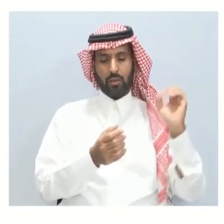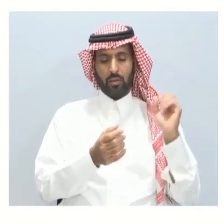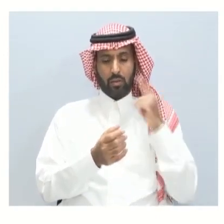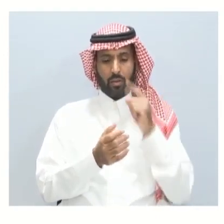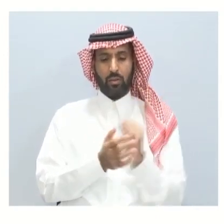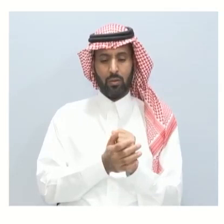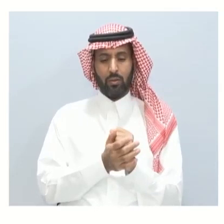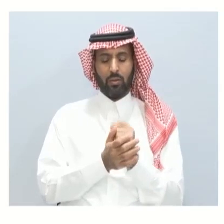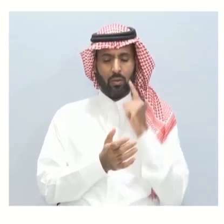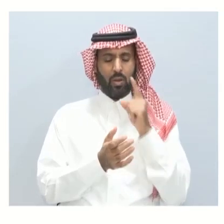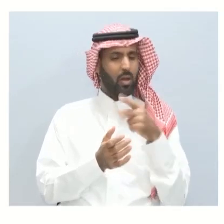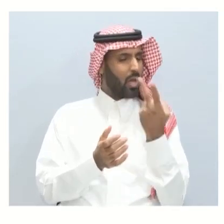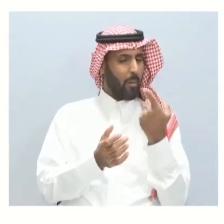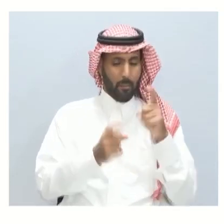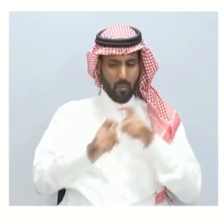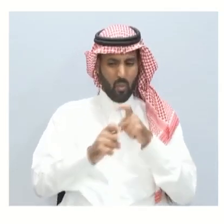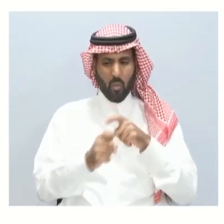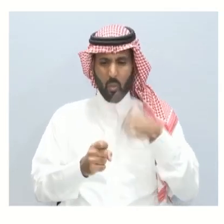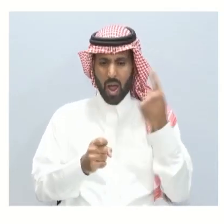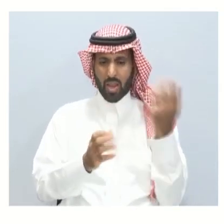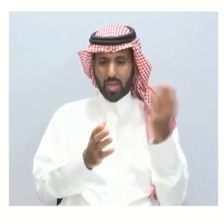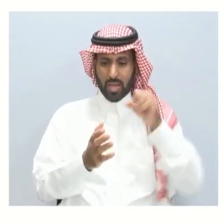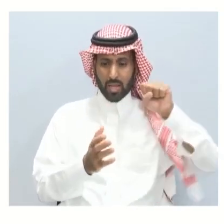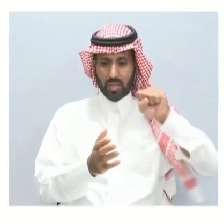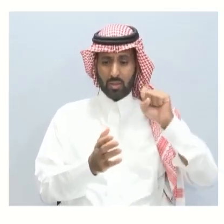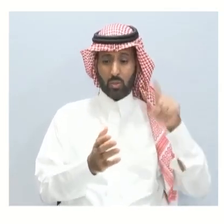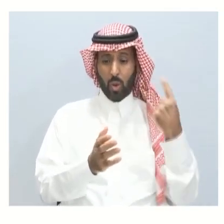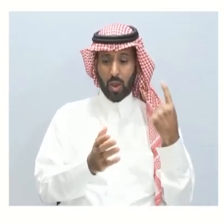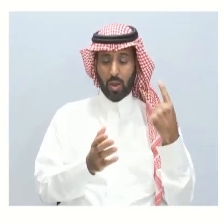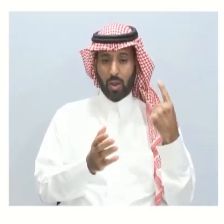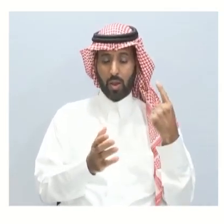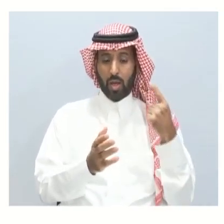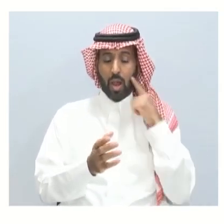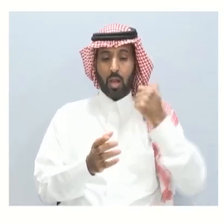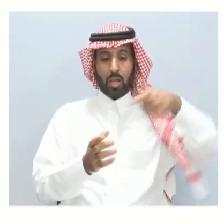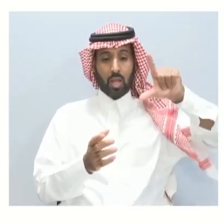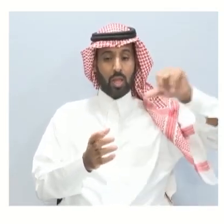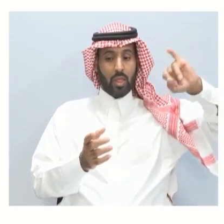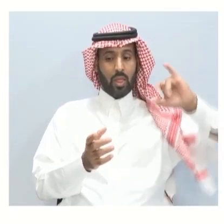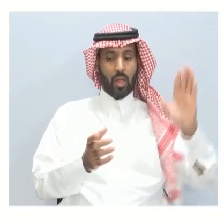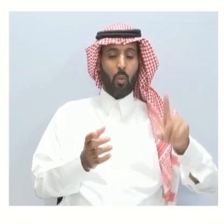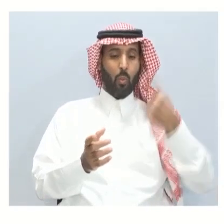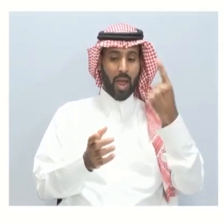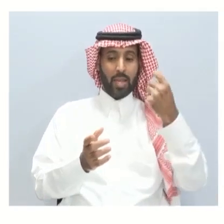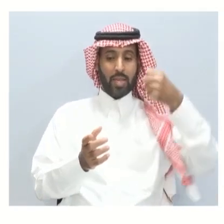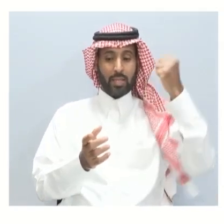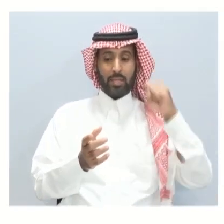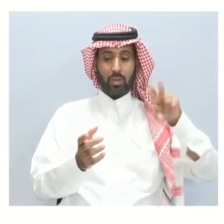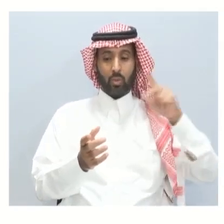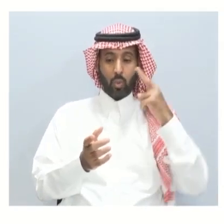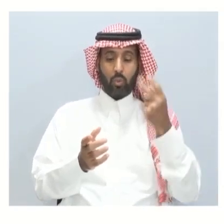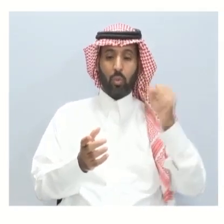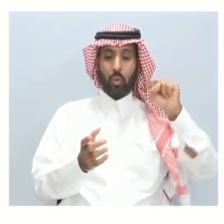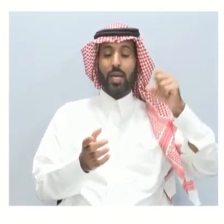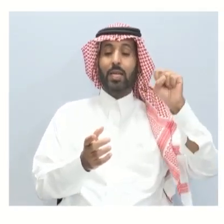لاحظ توزيع الالكتروني 1 اس 1 لاحظ الليثيوم 1 اس تو تو اس